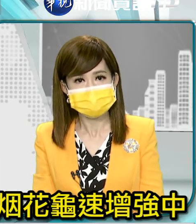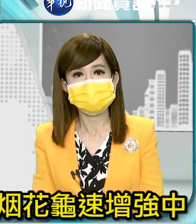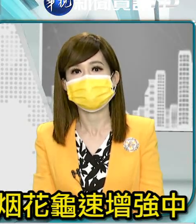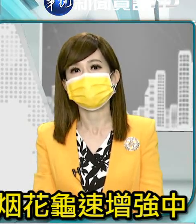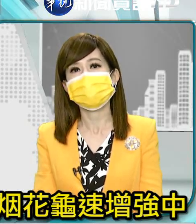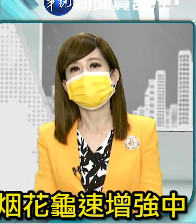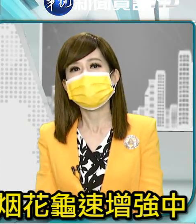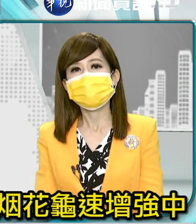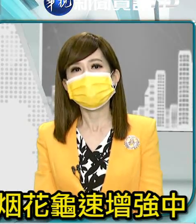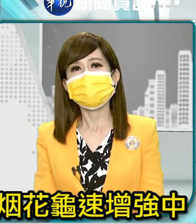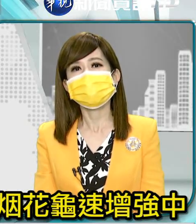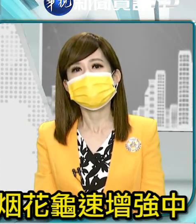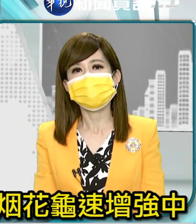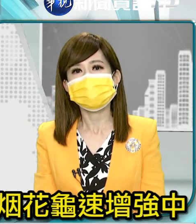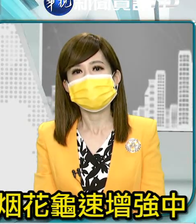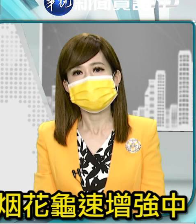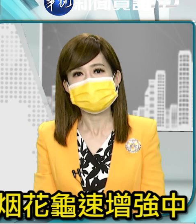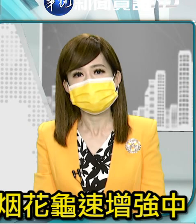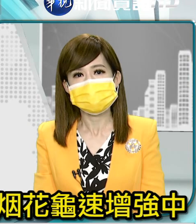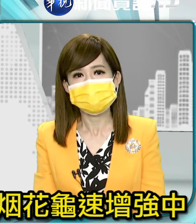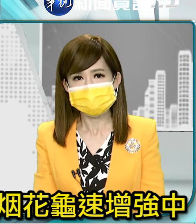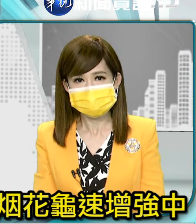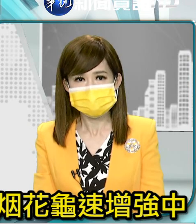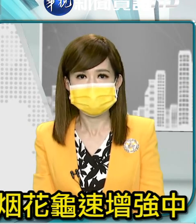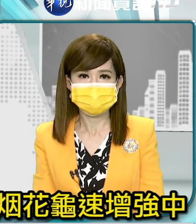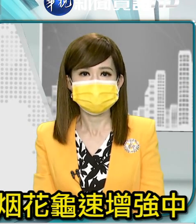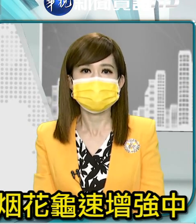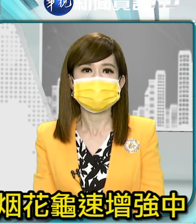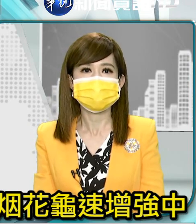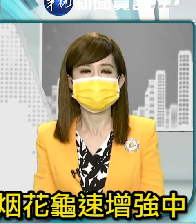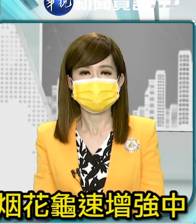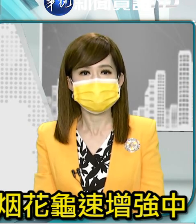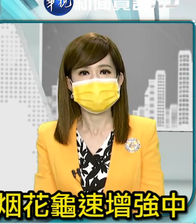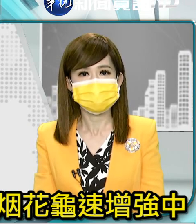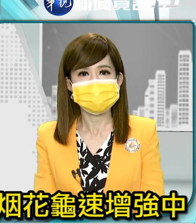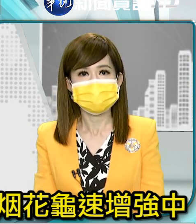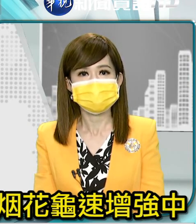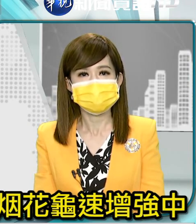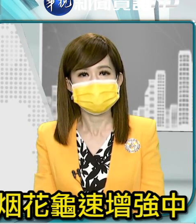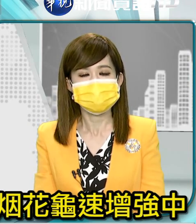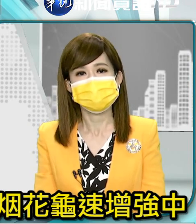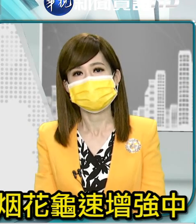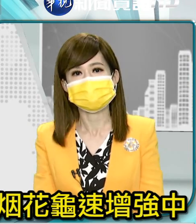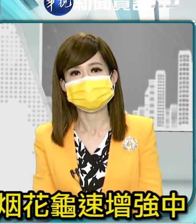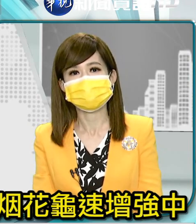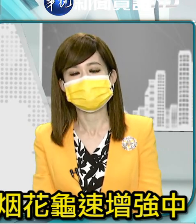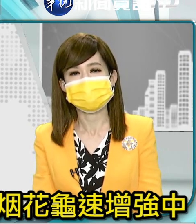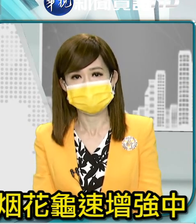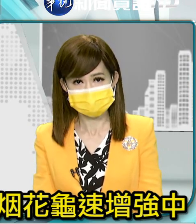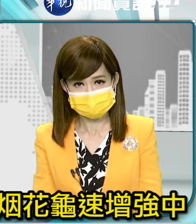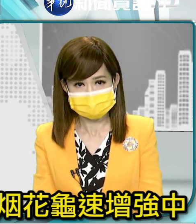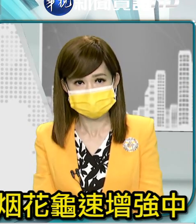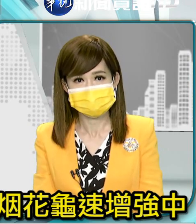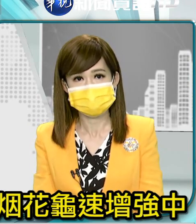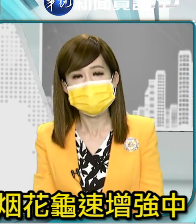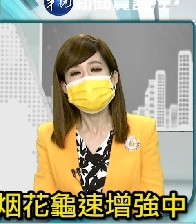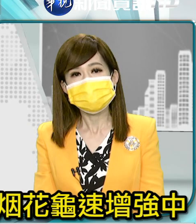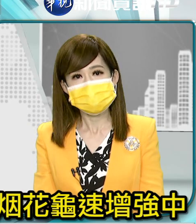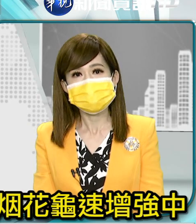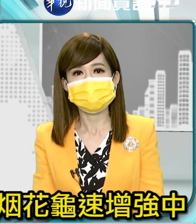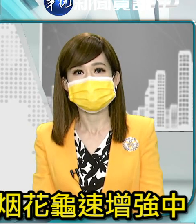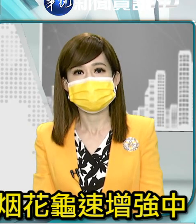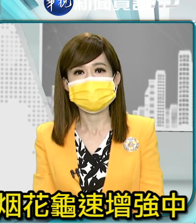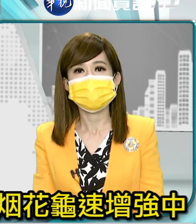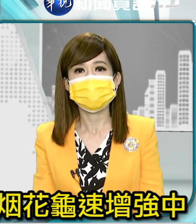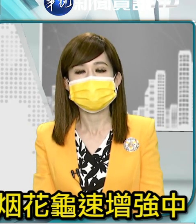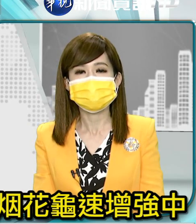向是维持不变。不过看到国际的疫情都是呢趋缓后又突然升温，陈时中坦言呢感触很深，